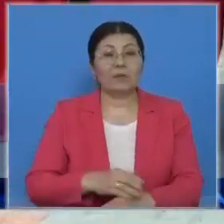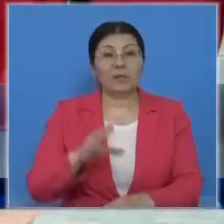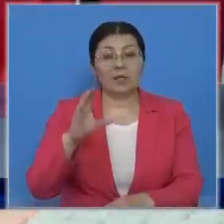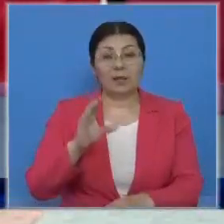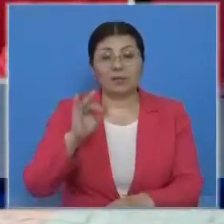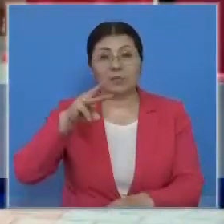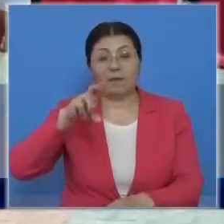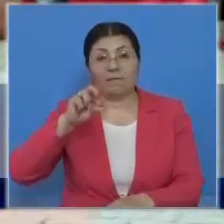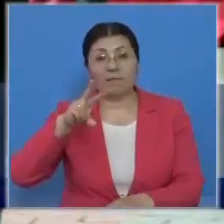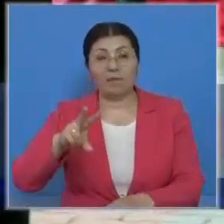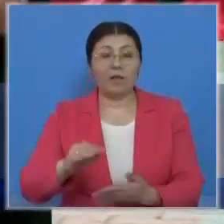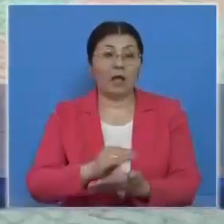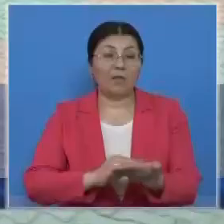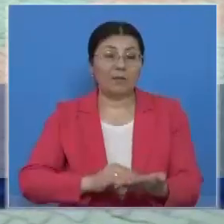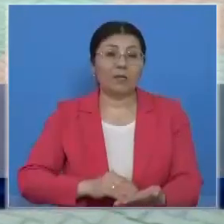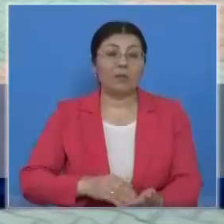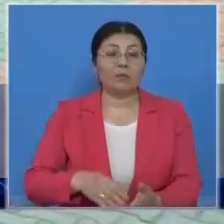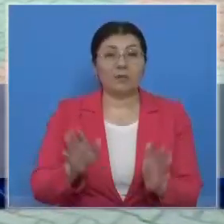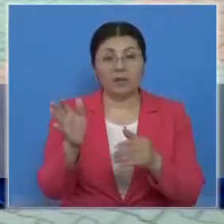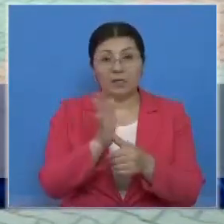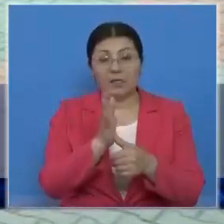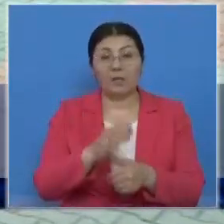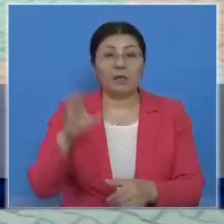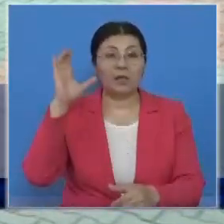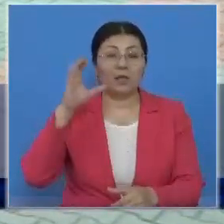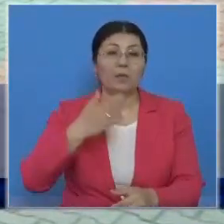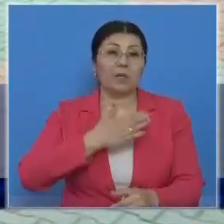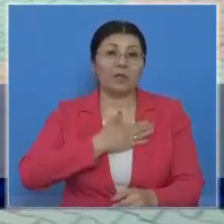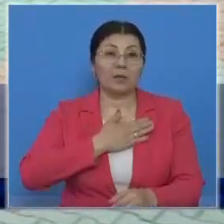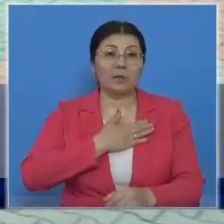текста и песни гимна. Инкара Карашаева, Бахаджан Едыгеев, телеканал Актобе.